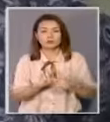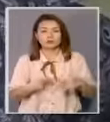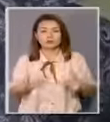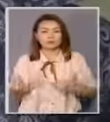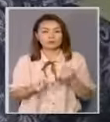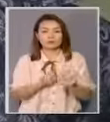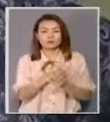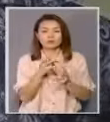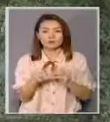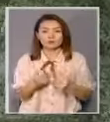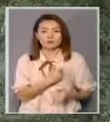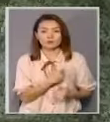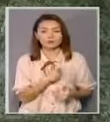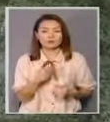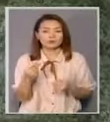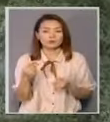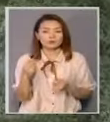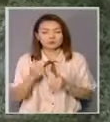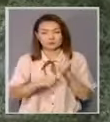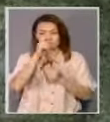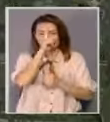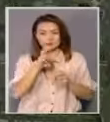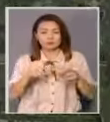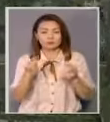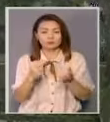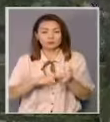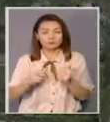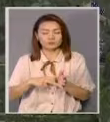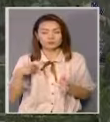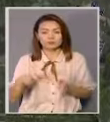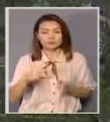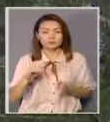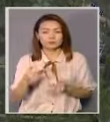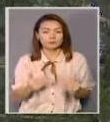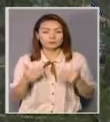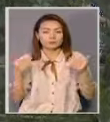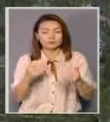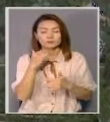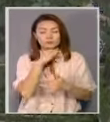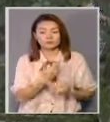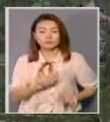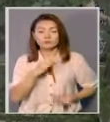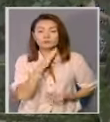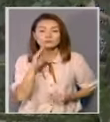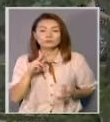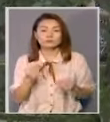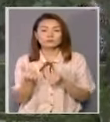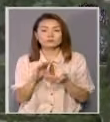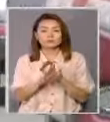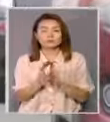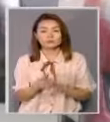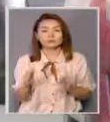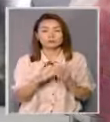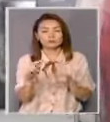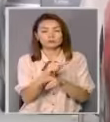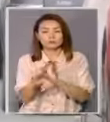платежей. Поэтому она требует отмены ежемесячной комиссии, стоимость которой растет. По словам женщины, комиссия за подключение к